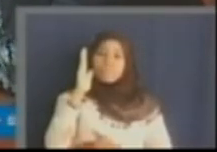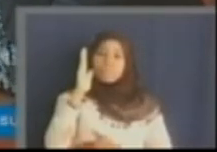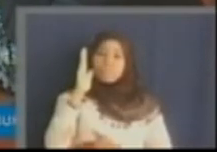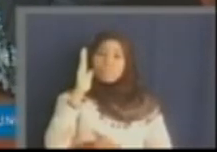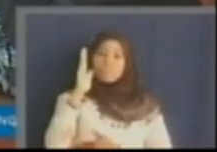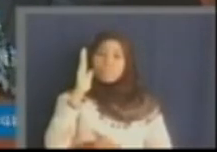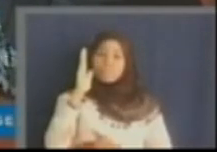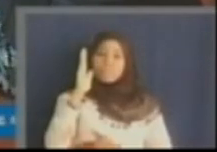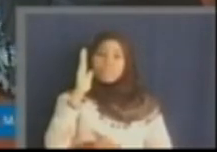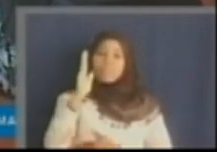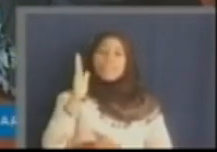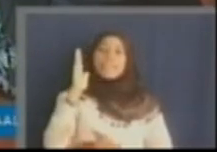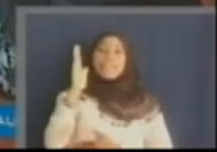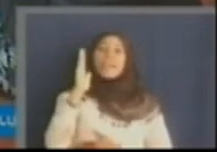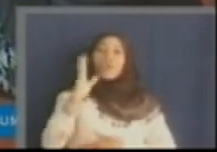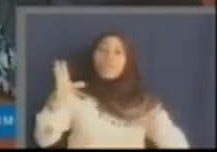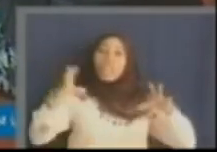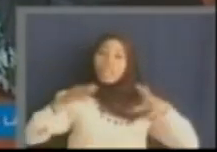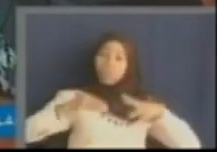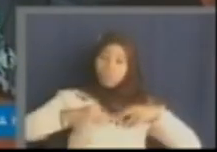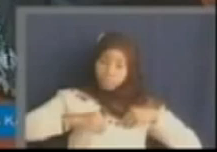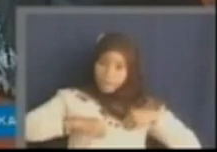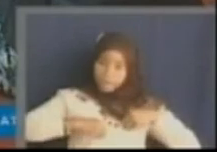Hoja iliungwa mkono karibu na nusu ya bunge.